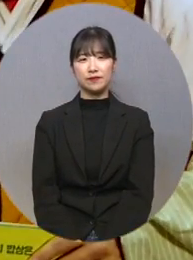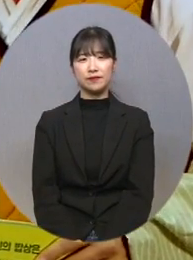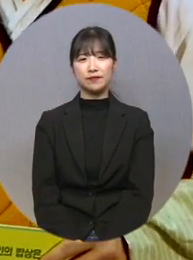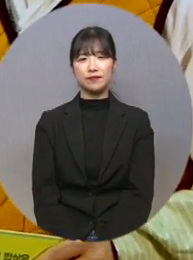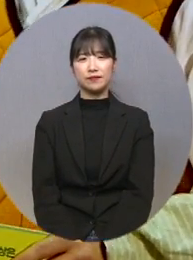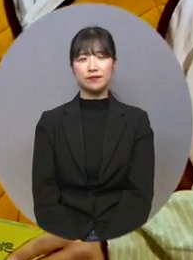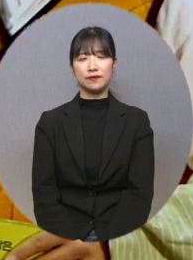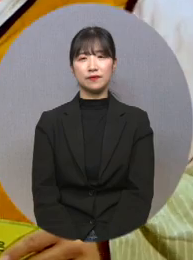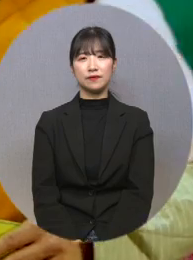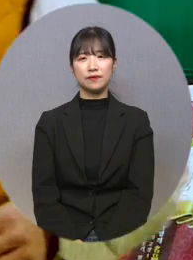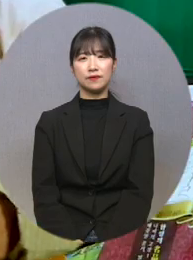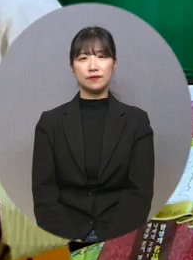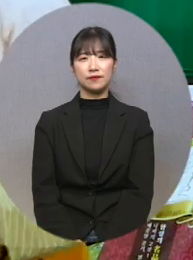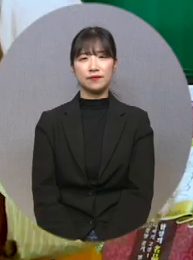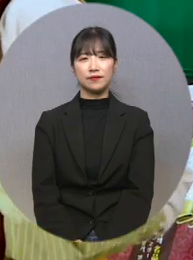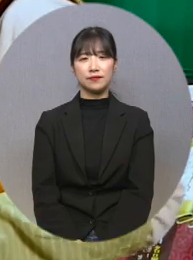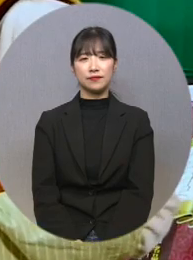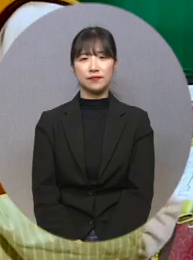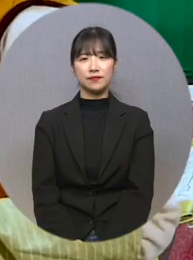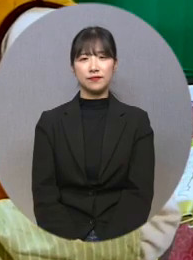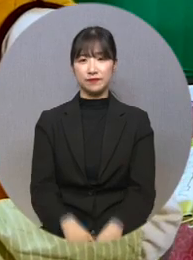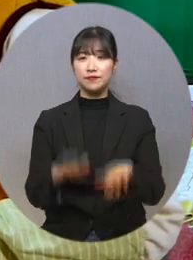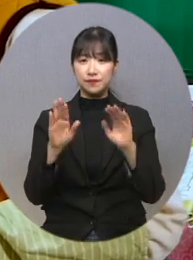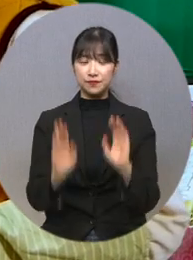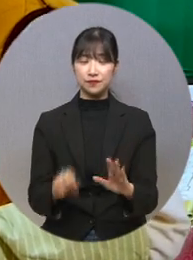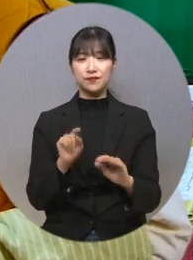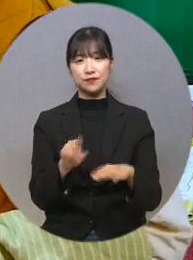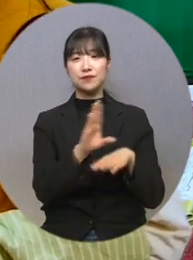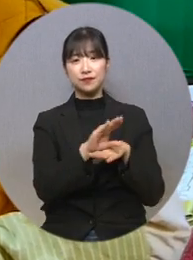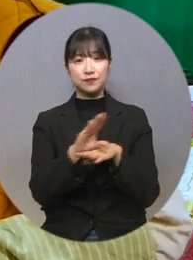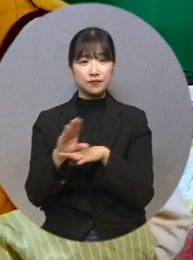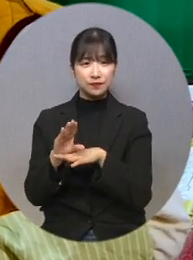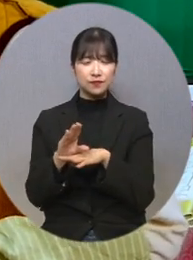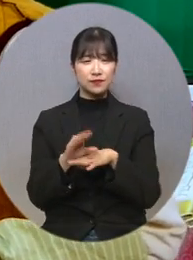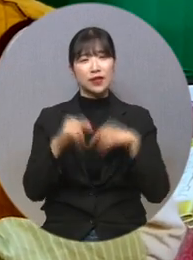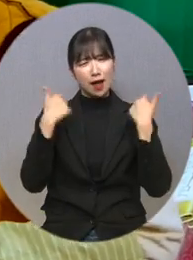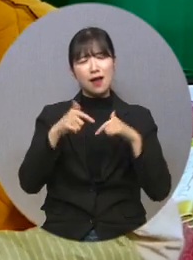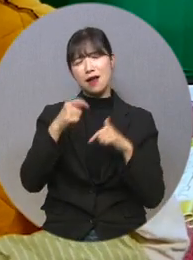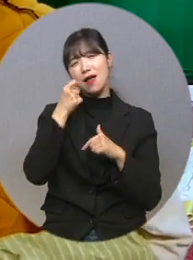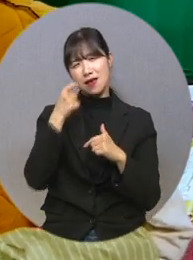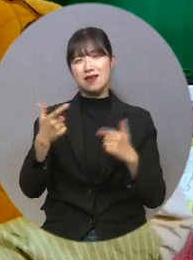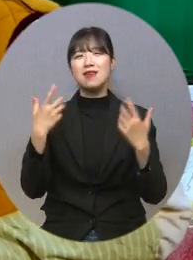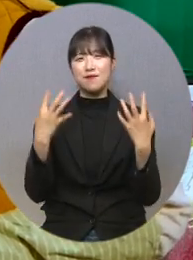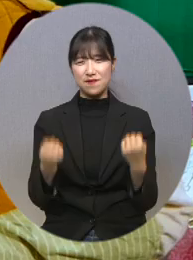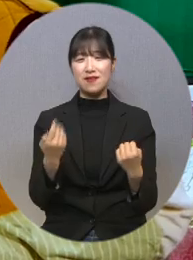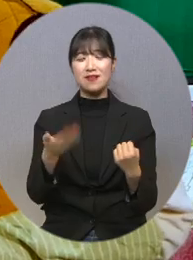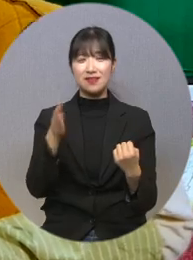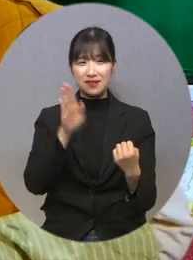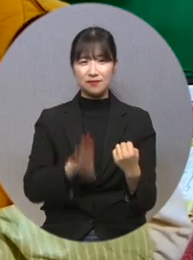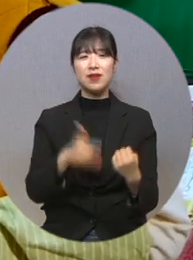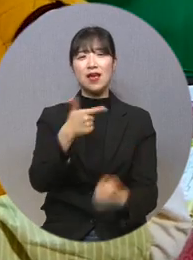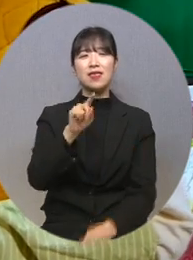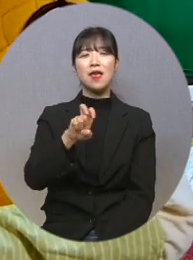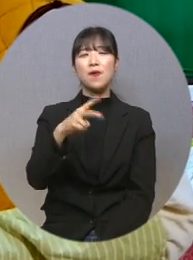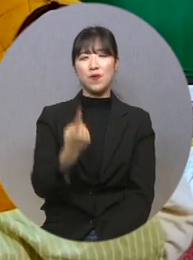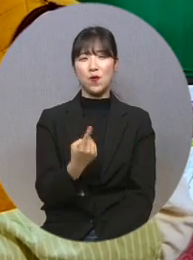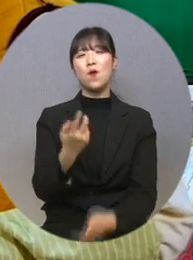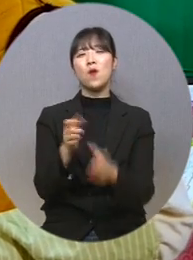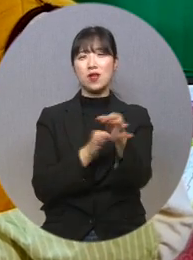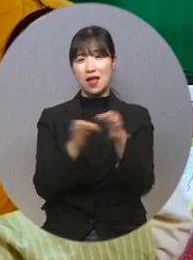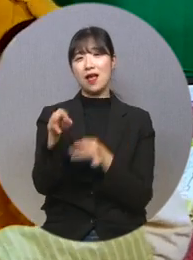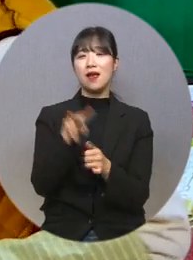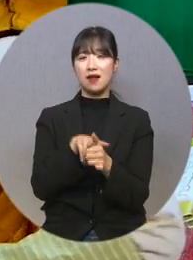와판. 아, 네. 자, 뭐 이제 지금 이 방송 저희 방송 항상 뭐 인기가 많지만 이거 남도장터 오늘